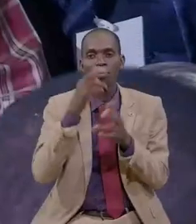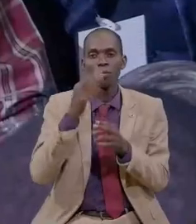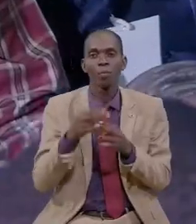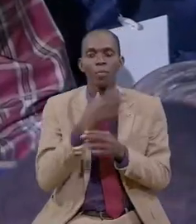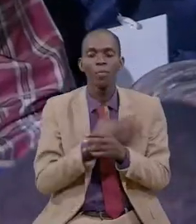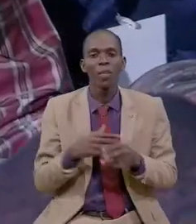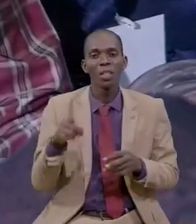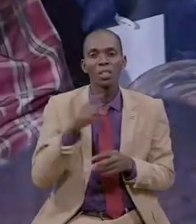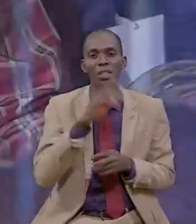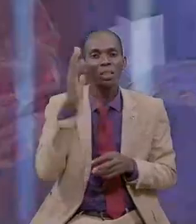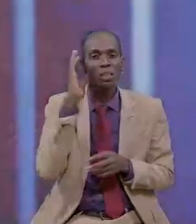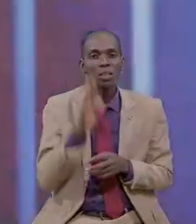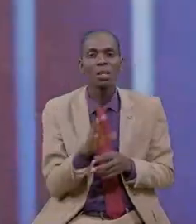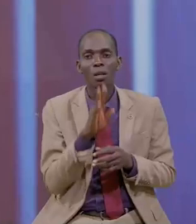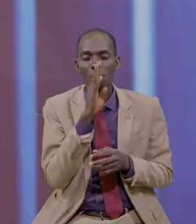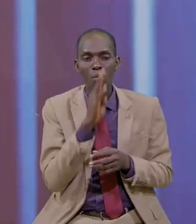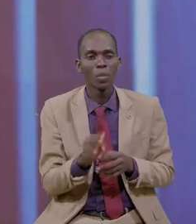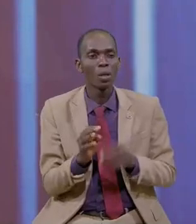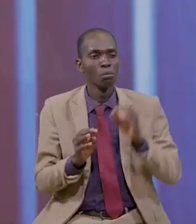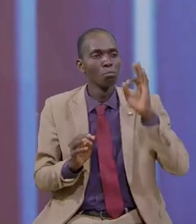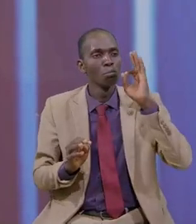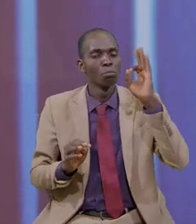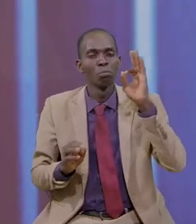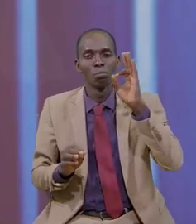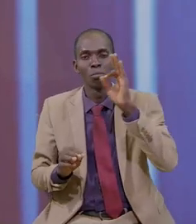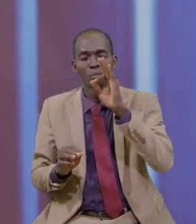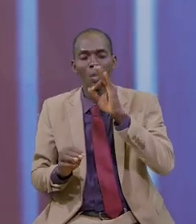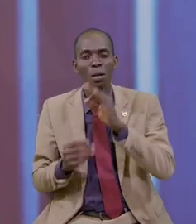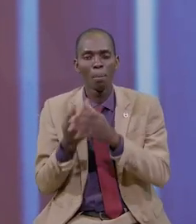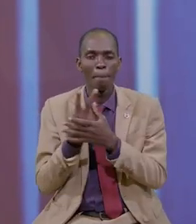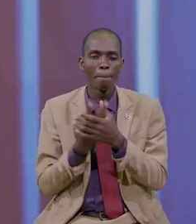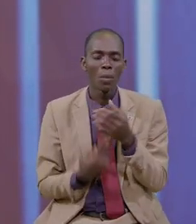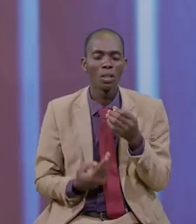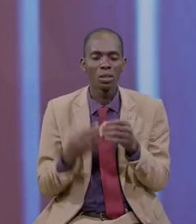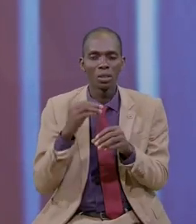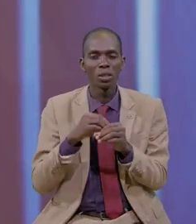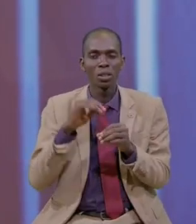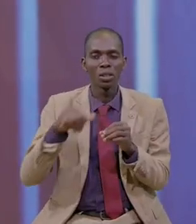Et vous serez mes témoins à Jérusalem.